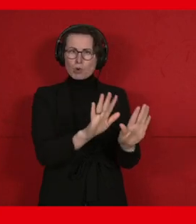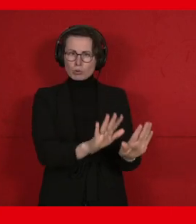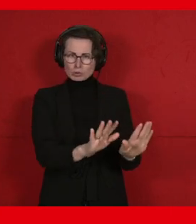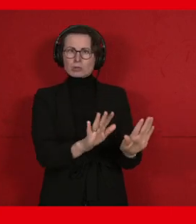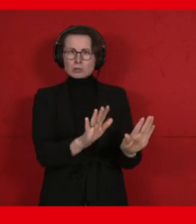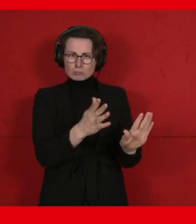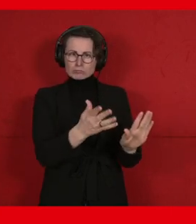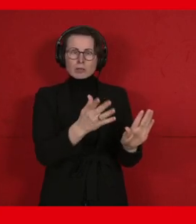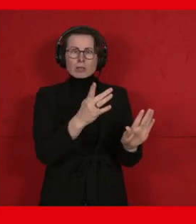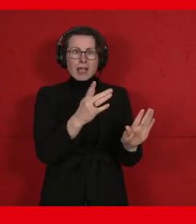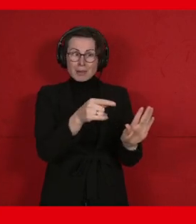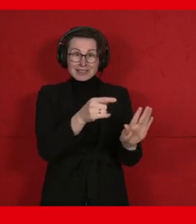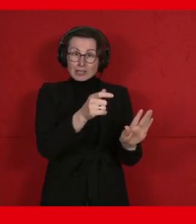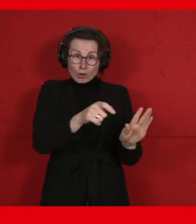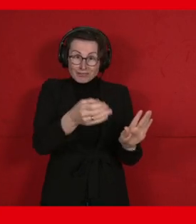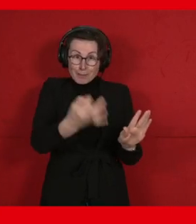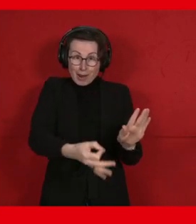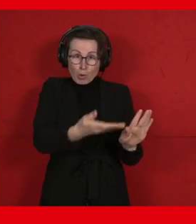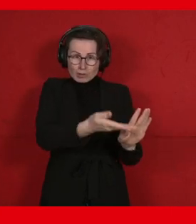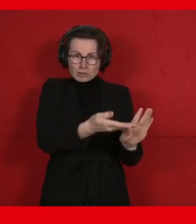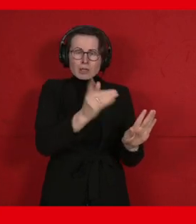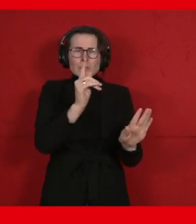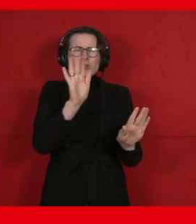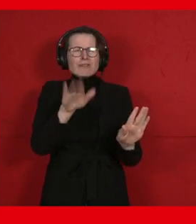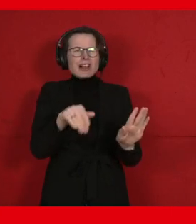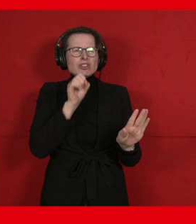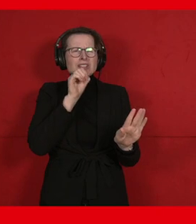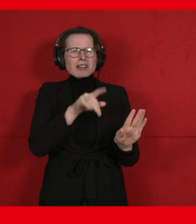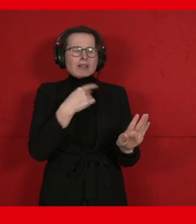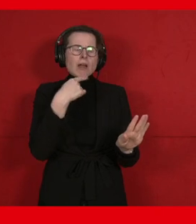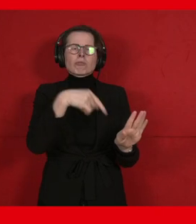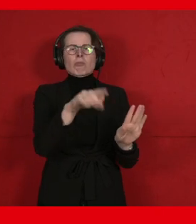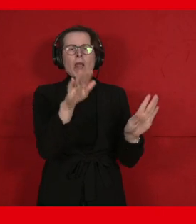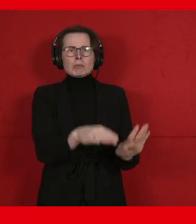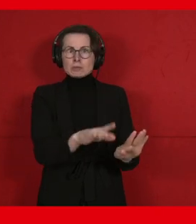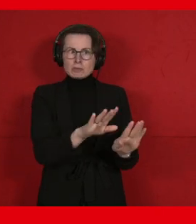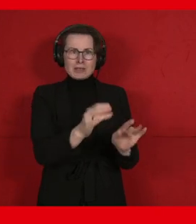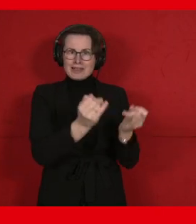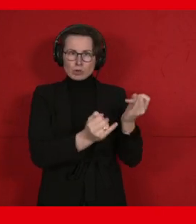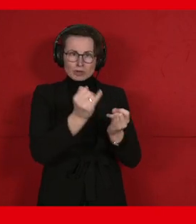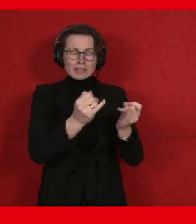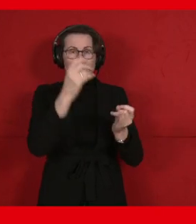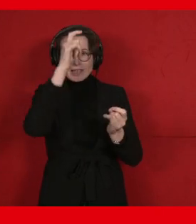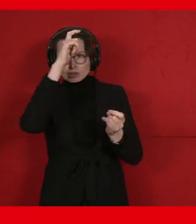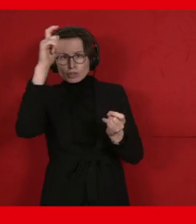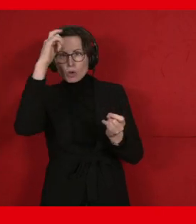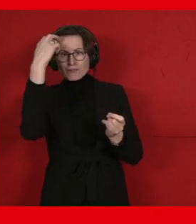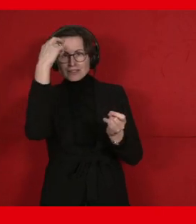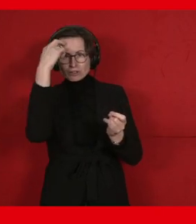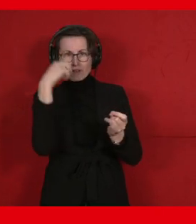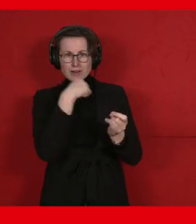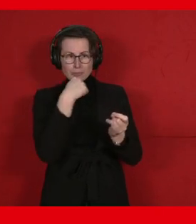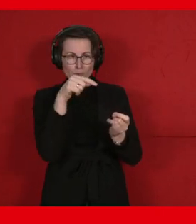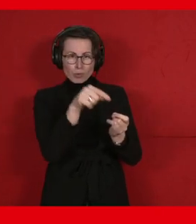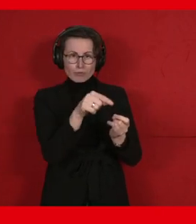so unwahrscheinlich, dass wir die Leute eigentlich alle brauchen, dass wir da die falschen Signale setzen und eigentlich Leute in industriellen, ingenieurswissenschaftlichen